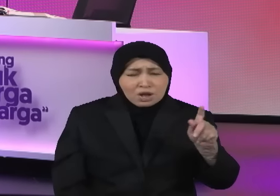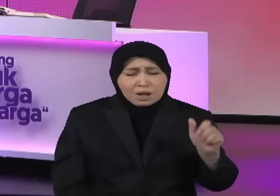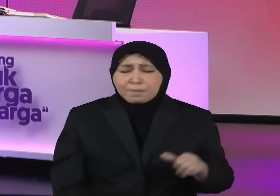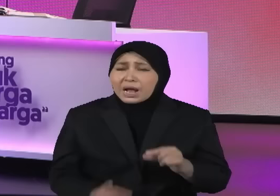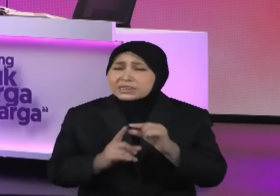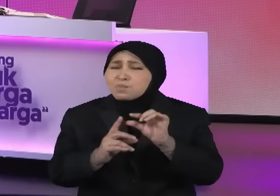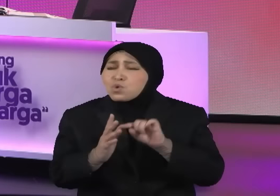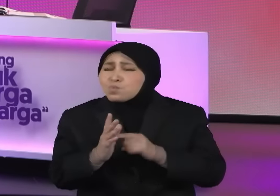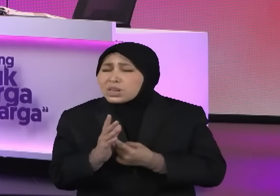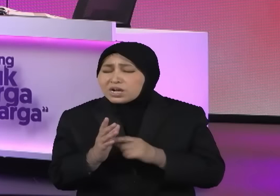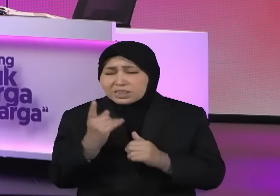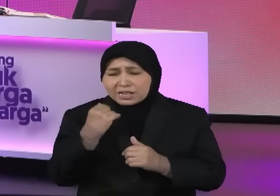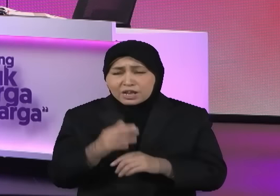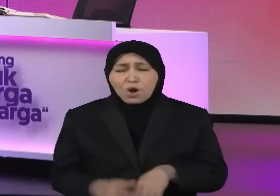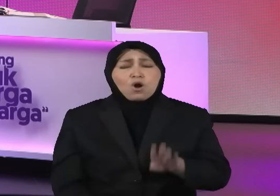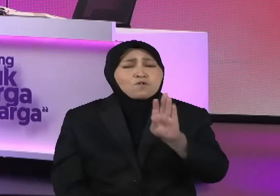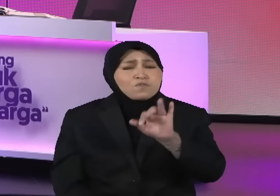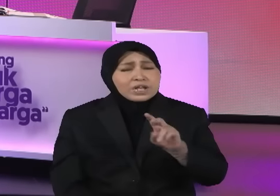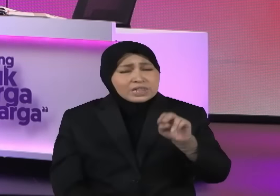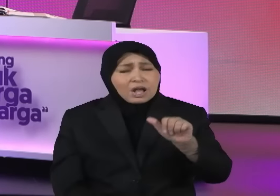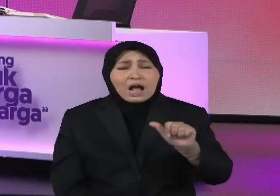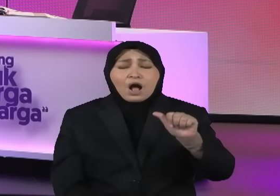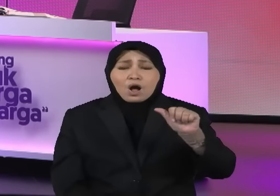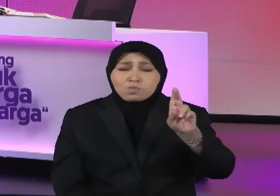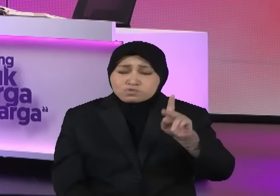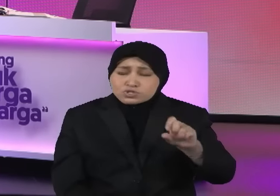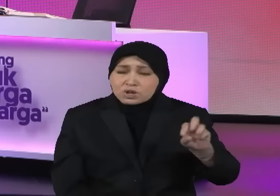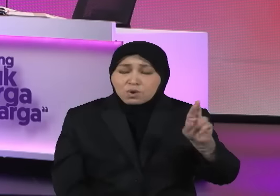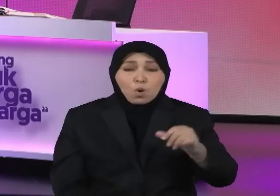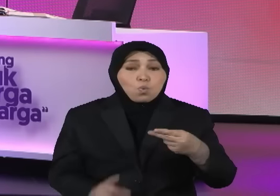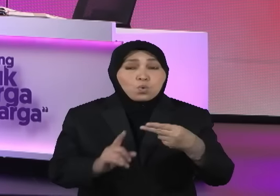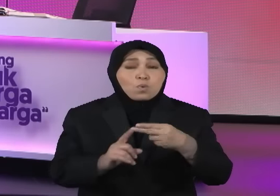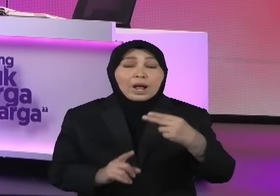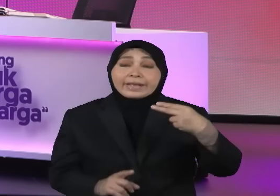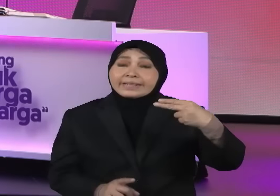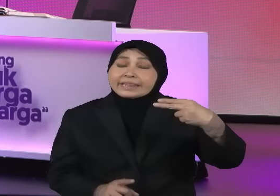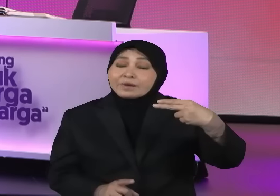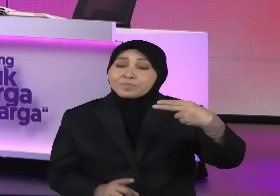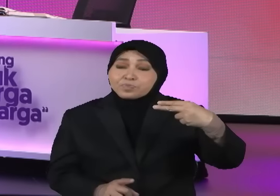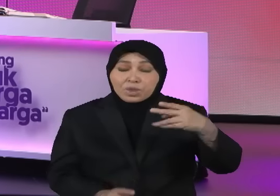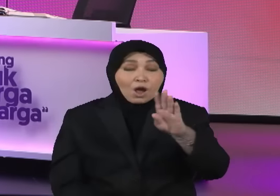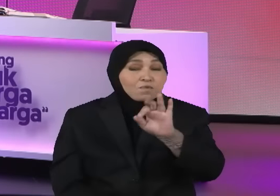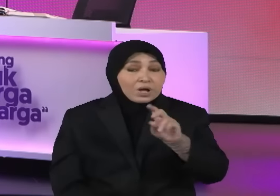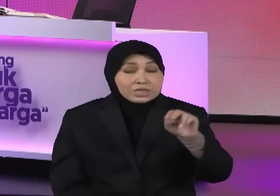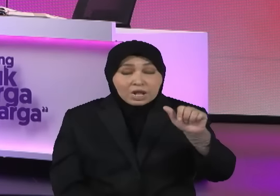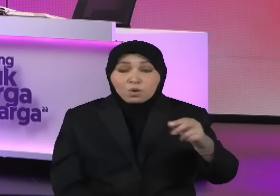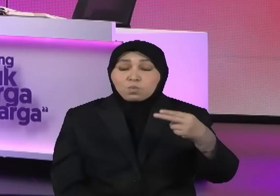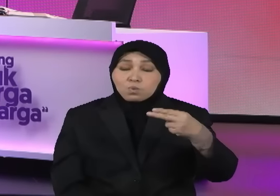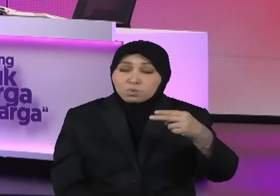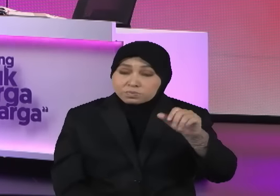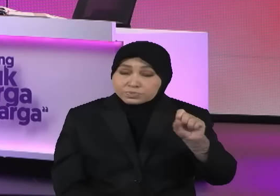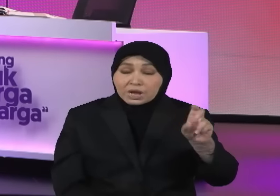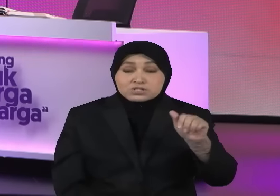tadi. Fa'in uthira ala. Huruf ain. Fa'in uthira